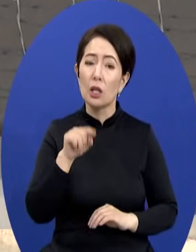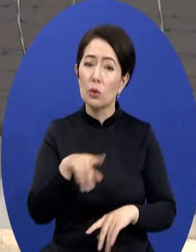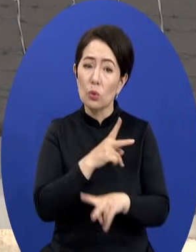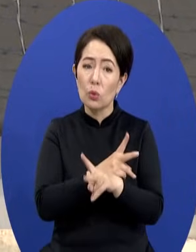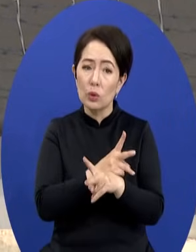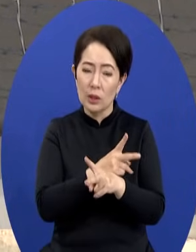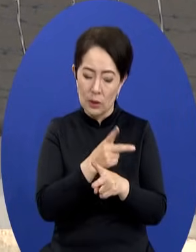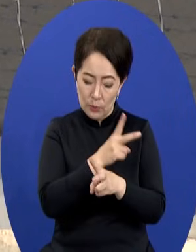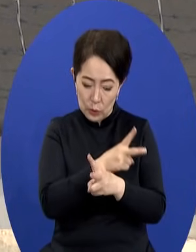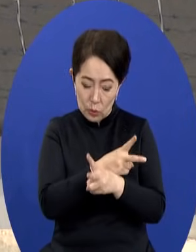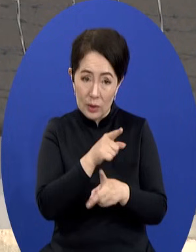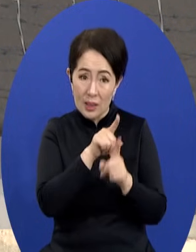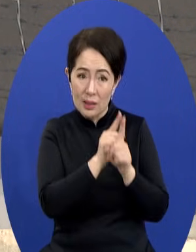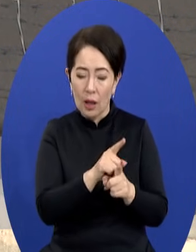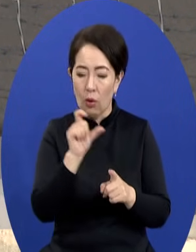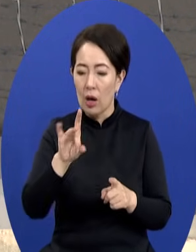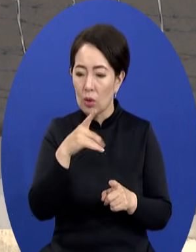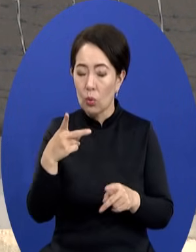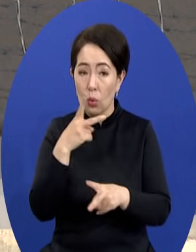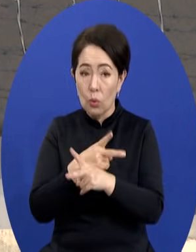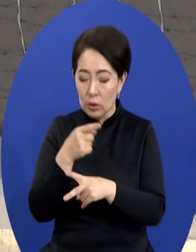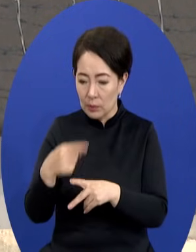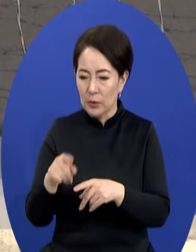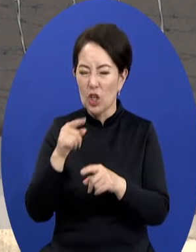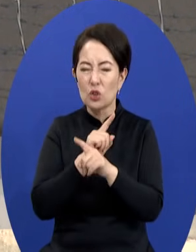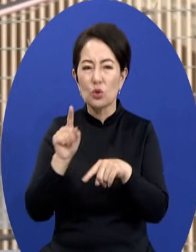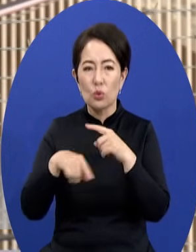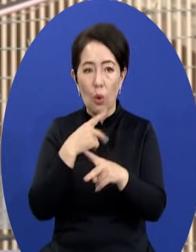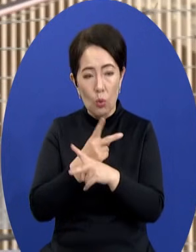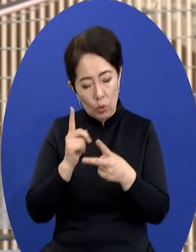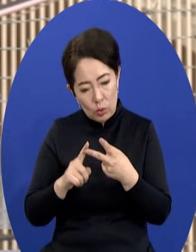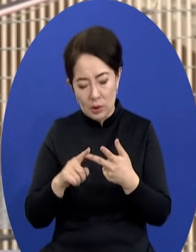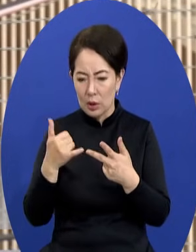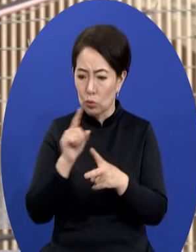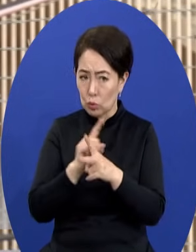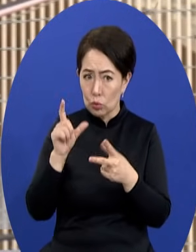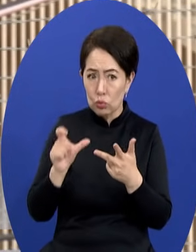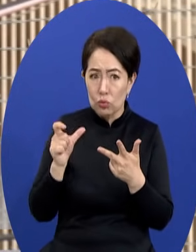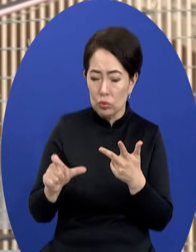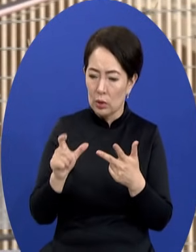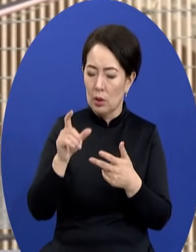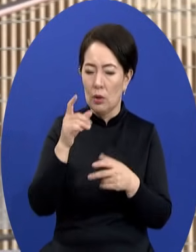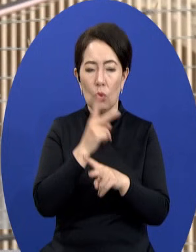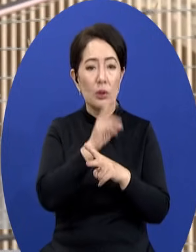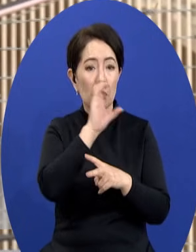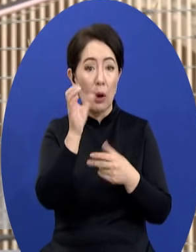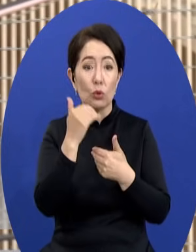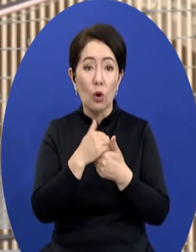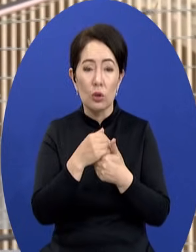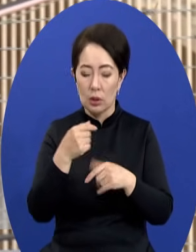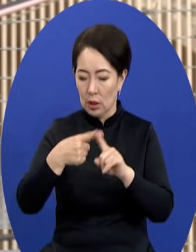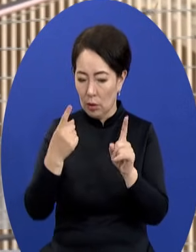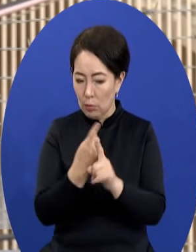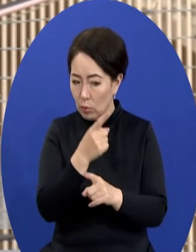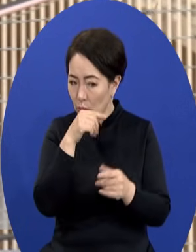хуулиар эрүүгийн хуульд заасан зарим гэмт хэрэг болон зөрчлийн тухай хуульд заасан зарим зөрчил үүсгэсэн хүн хуулийн этгээд хамаарна. За гэмт хэрэг